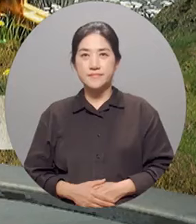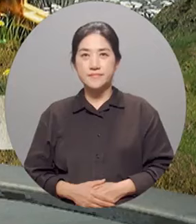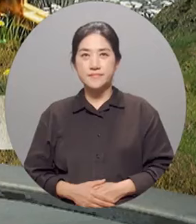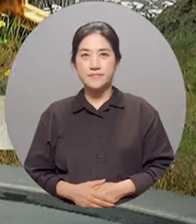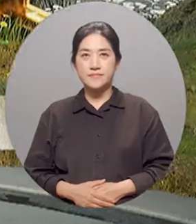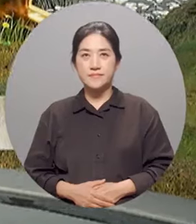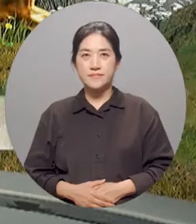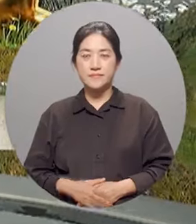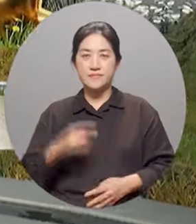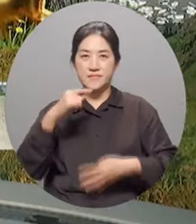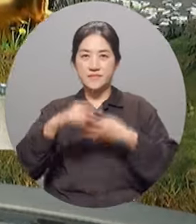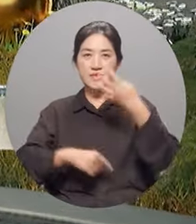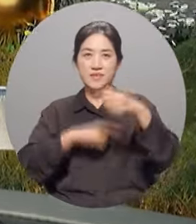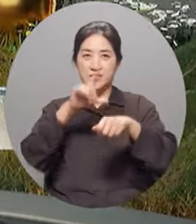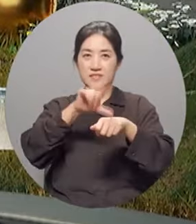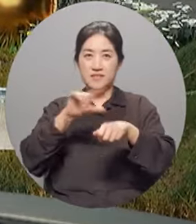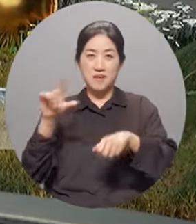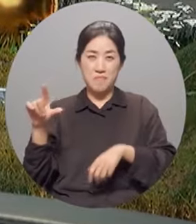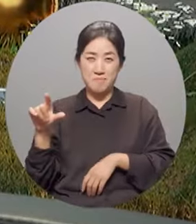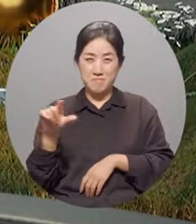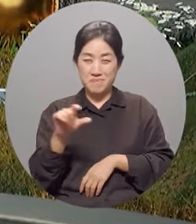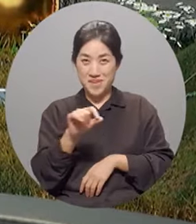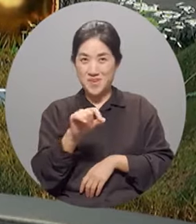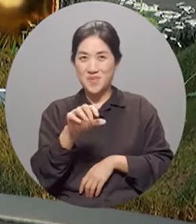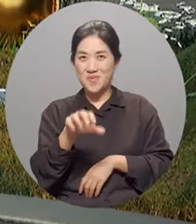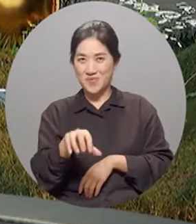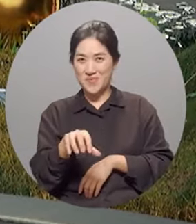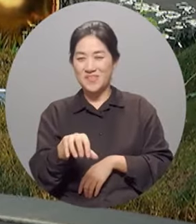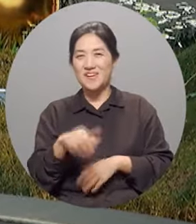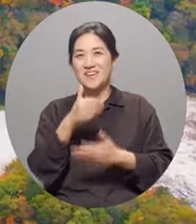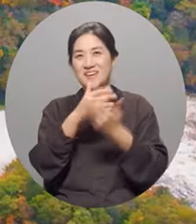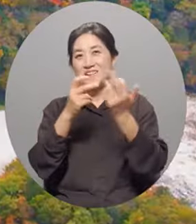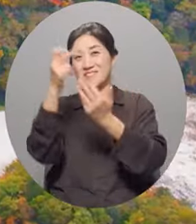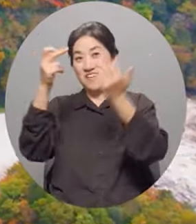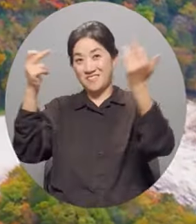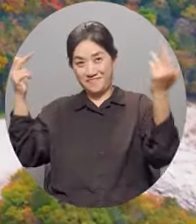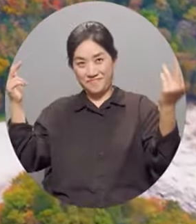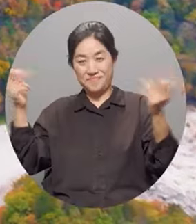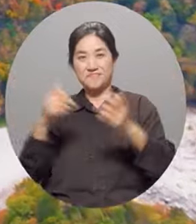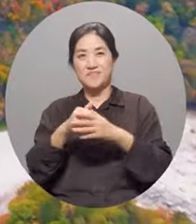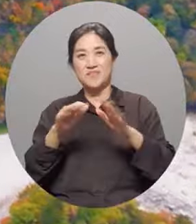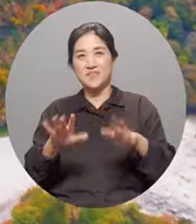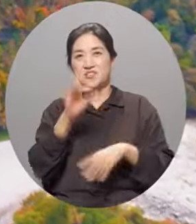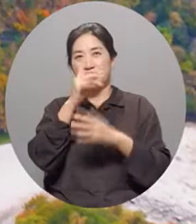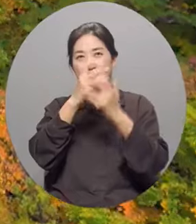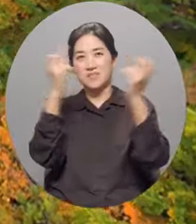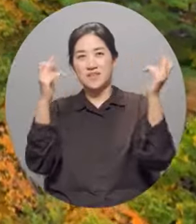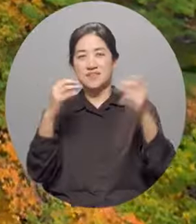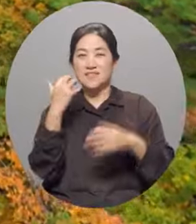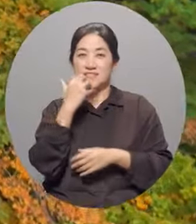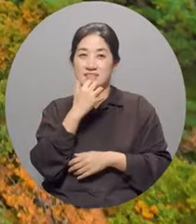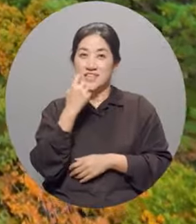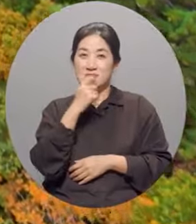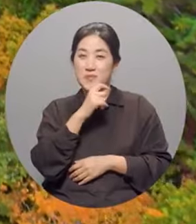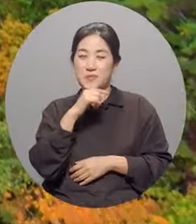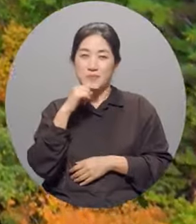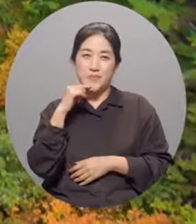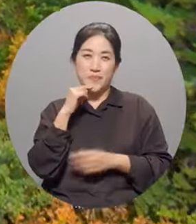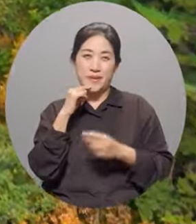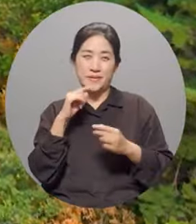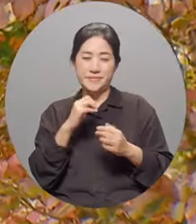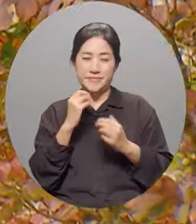계절의 시계가 가장 부지런하게 움직이는 곳, 바로 강원 산지죠. 이제 설악산의 단풍은 절정을 향해